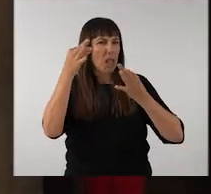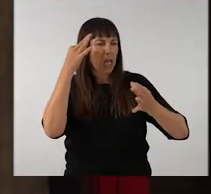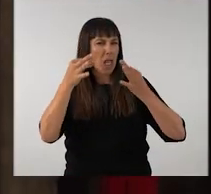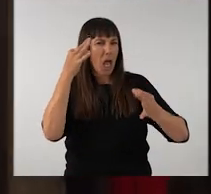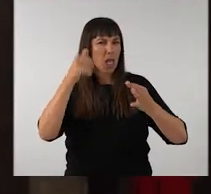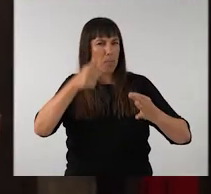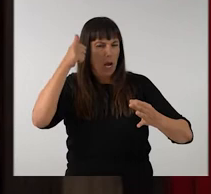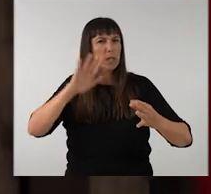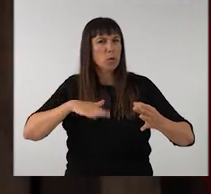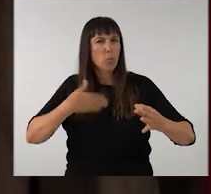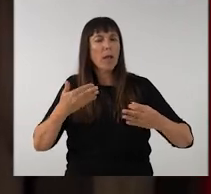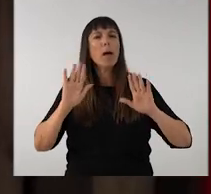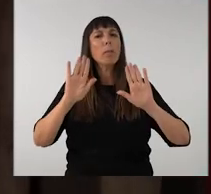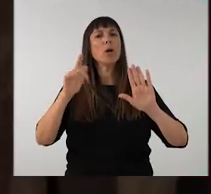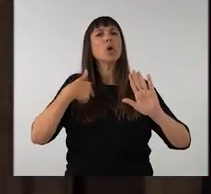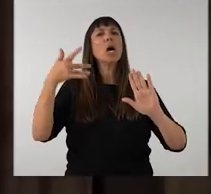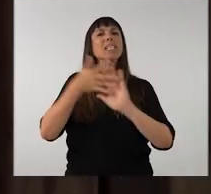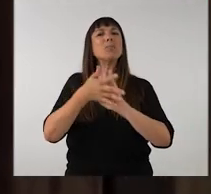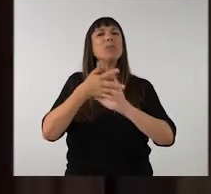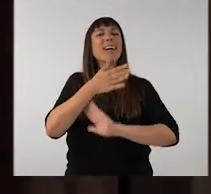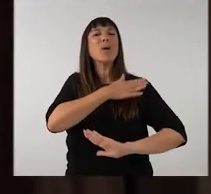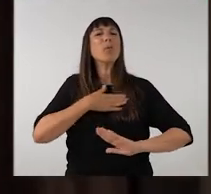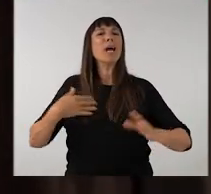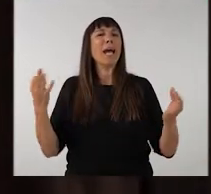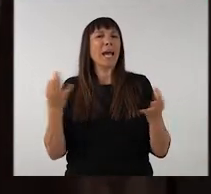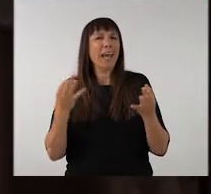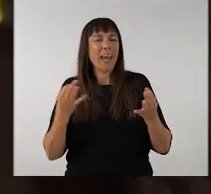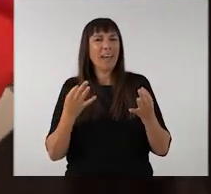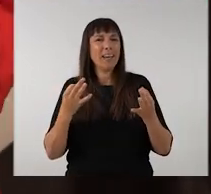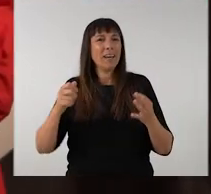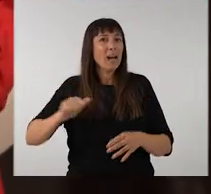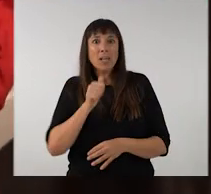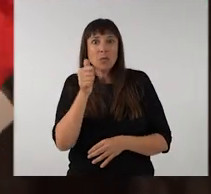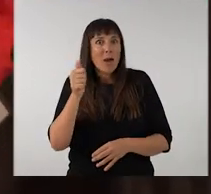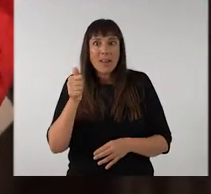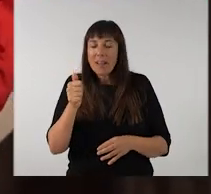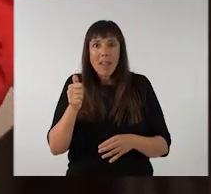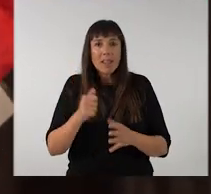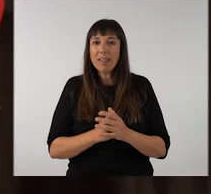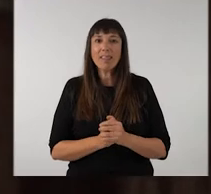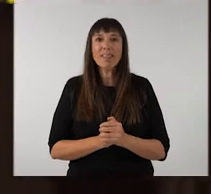més coses de l'obra, però jo sí que us vull explicar doncs la confluència de,